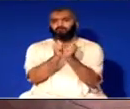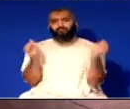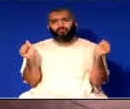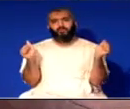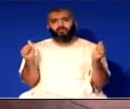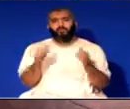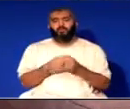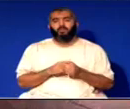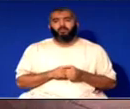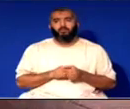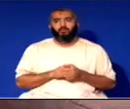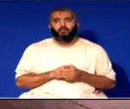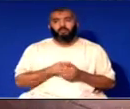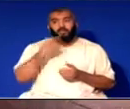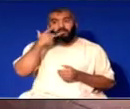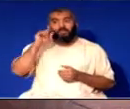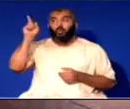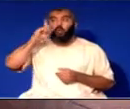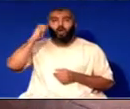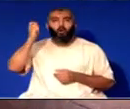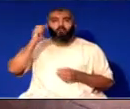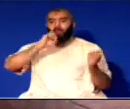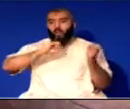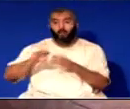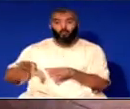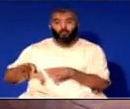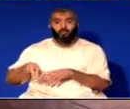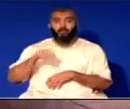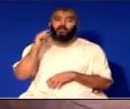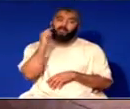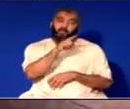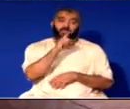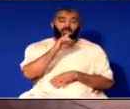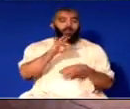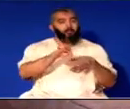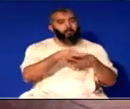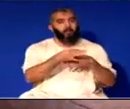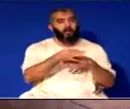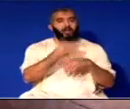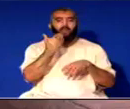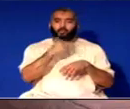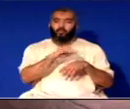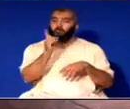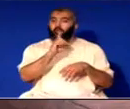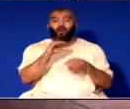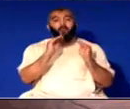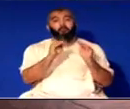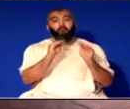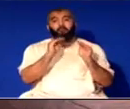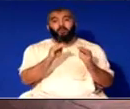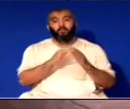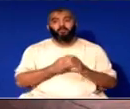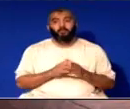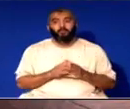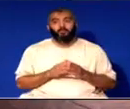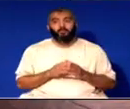يعني ما أداش حقوق الله فنقولوا لهذه الزوجة الفاضلة نقول لها أنت ما تكونيش عكسه كوني خير